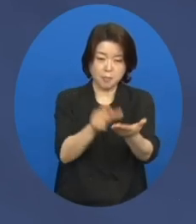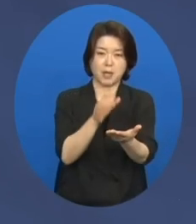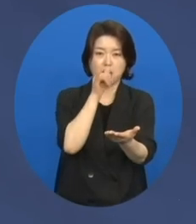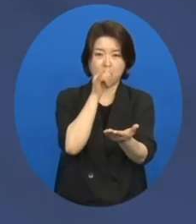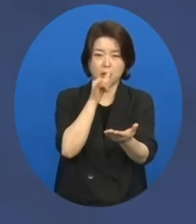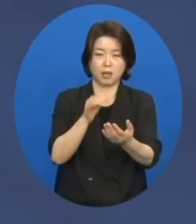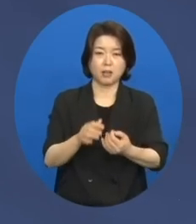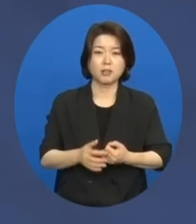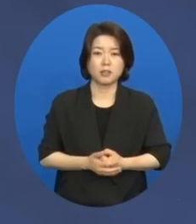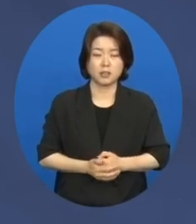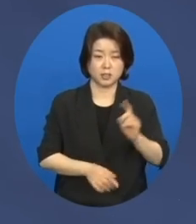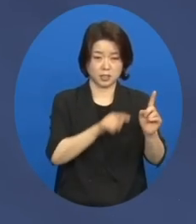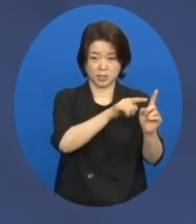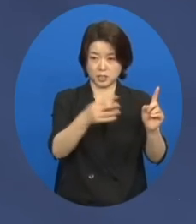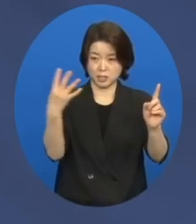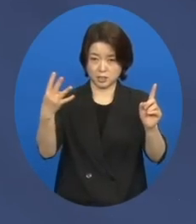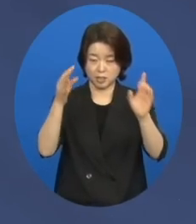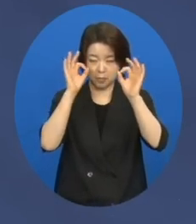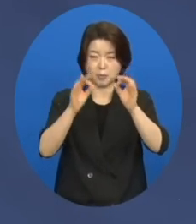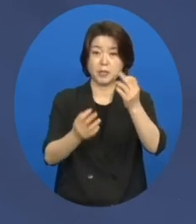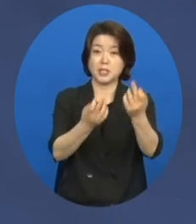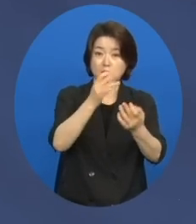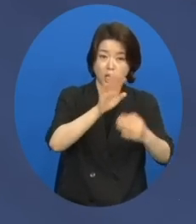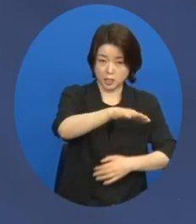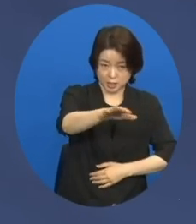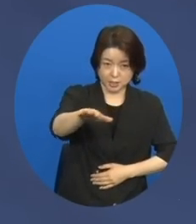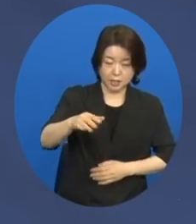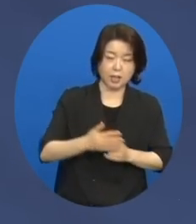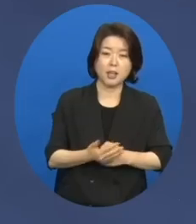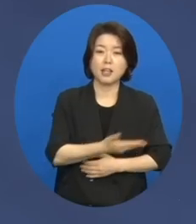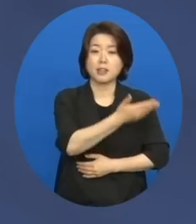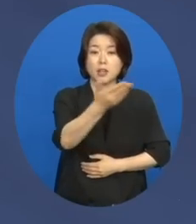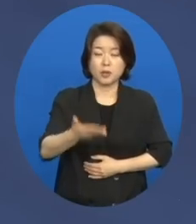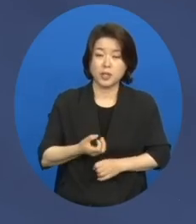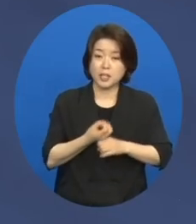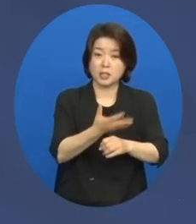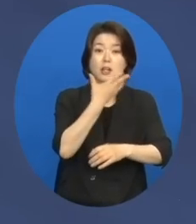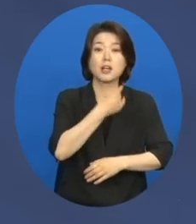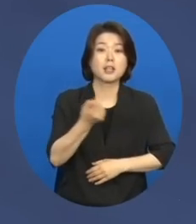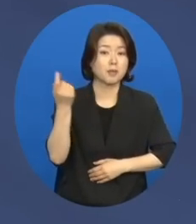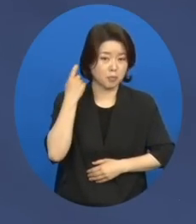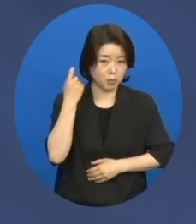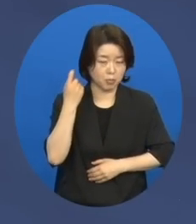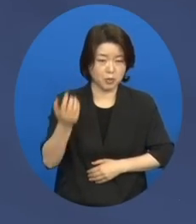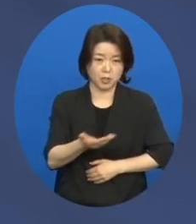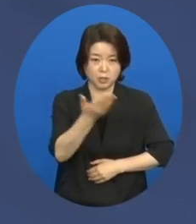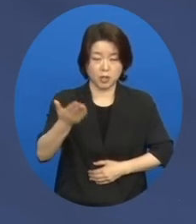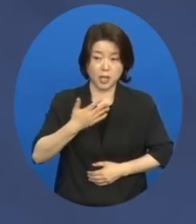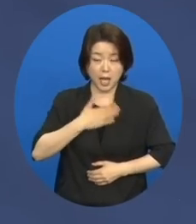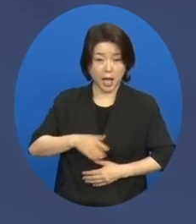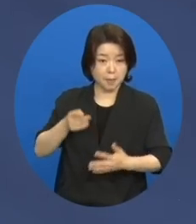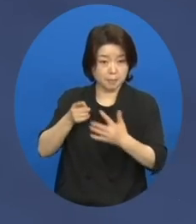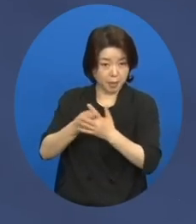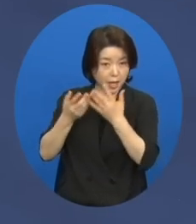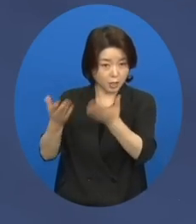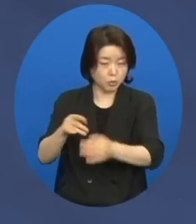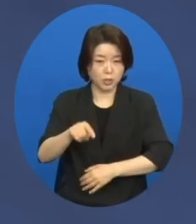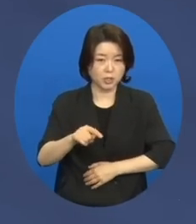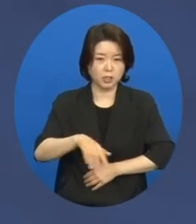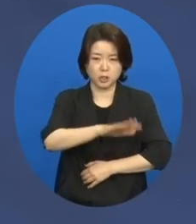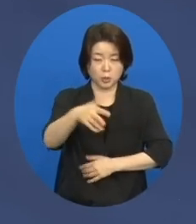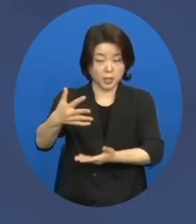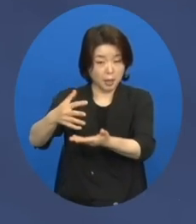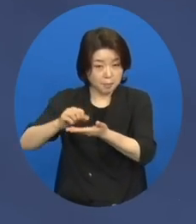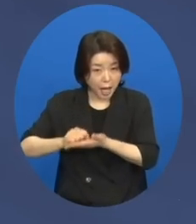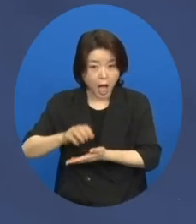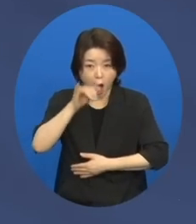1절에서 4절, 형제들아 내가 너희에게 전한 복음을 너희에게 알게 하노니 이는 너희가 받은